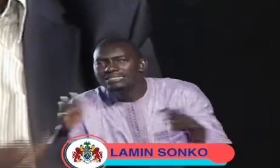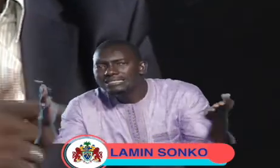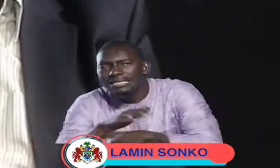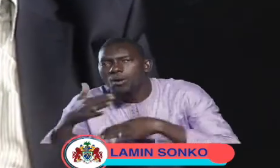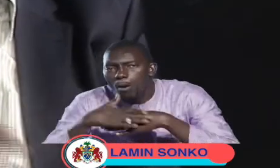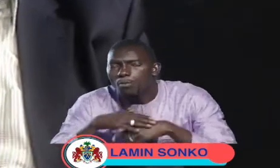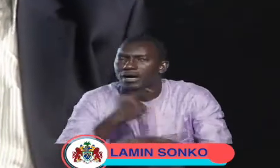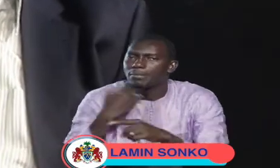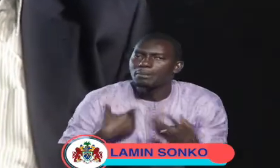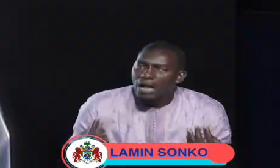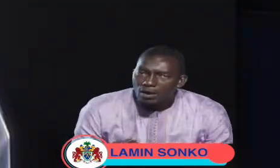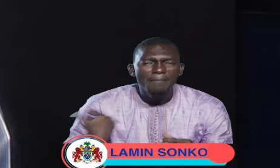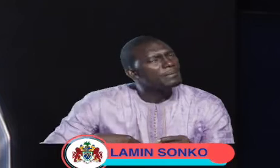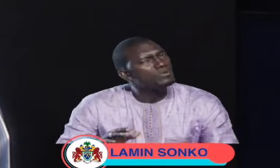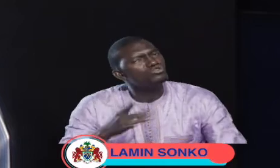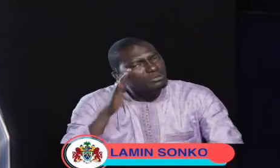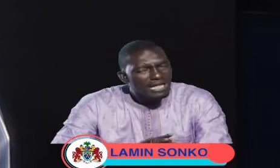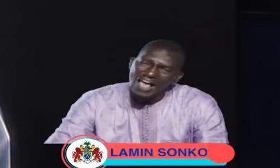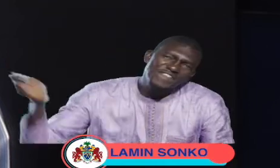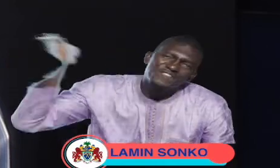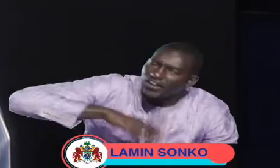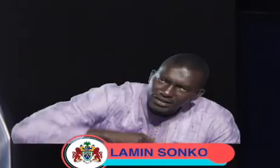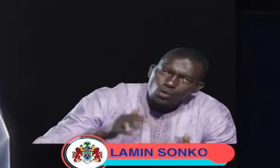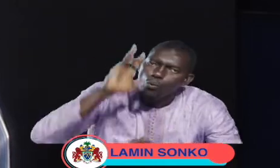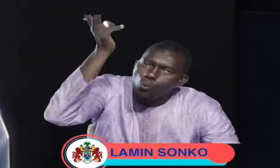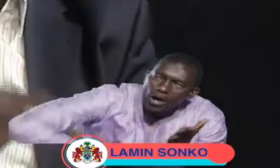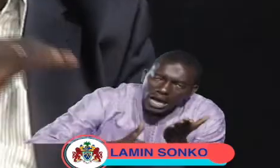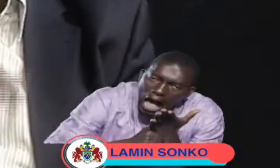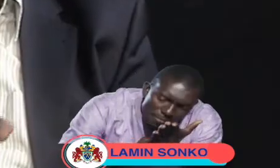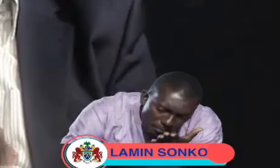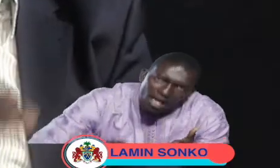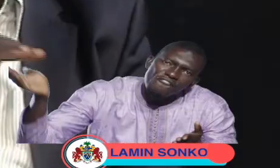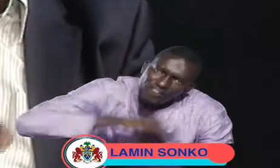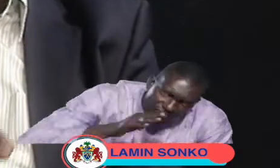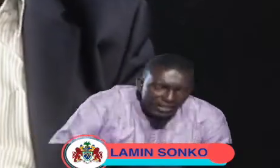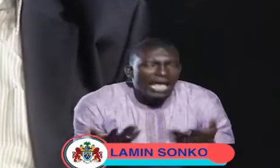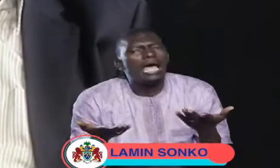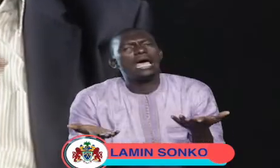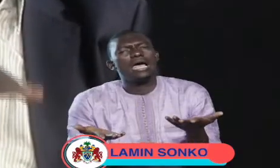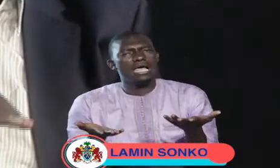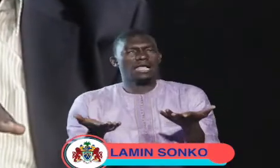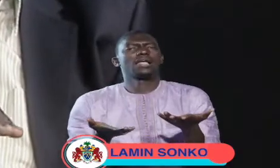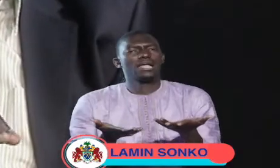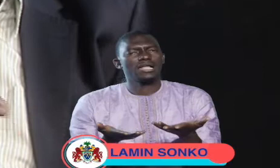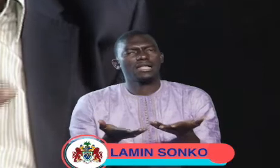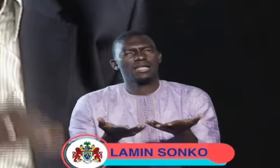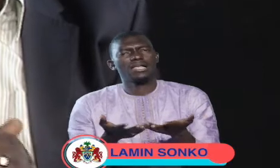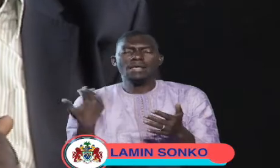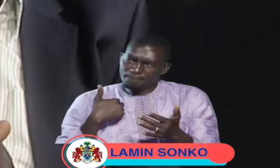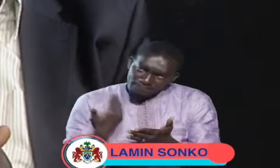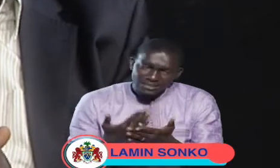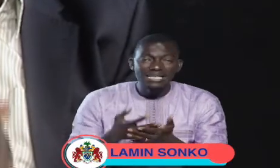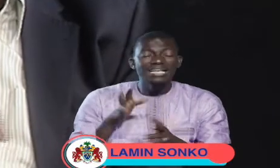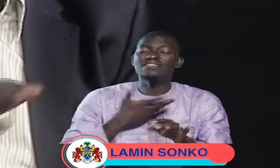audio rek sandi ko di jaxé nit ñi loolu dañ ko wara baye xel torop audio bo xamne dégg nañ ko gis nañ ko nañ ko yone